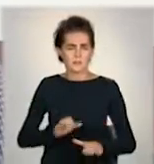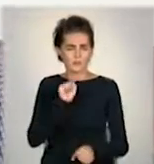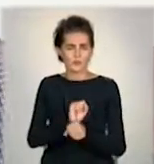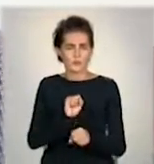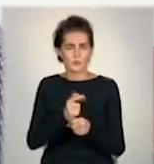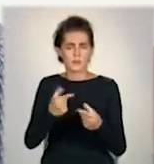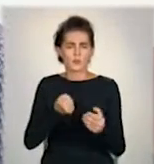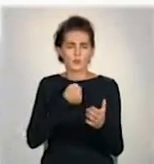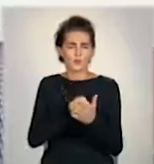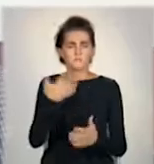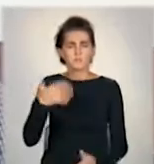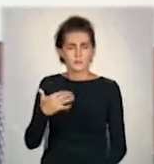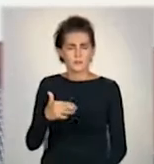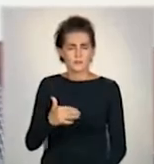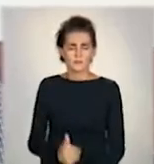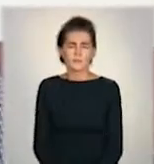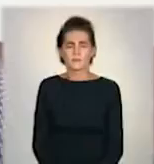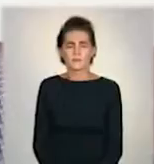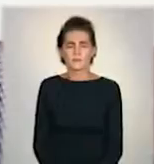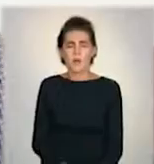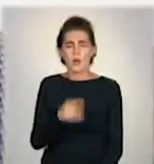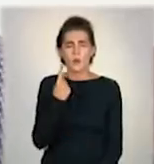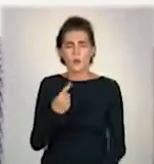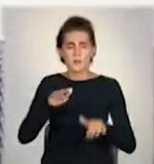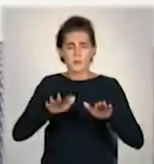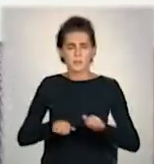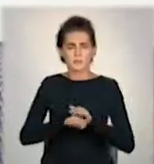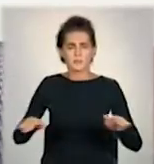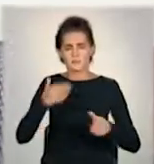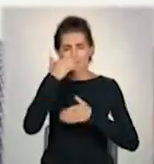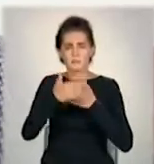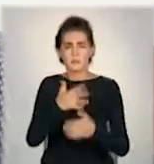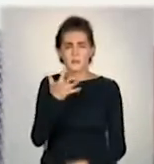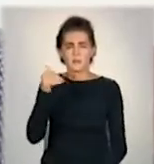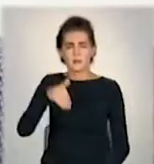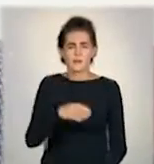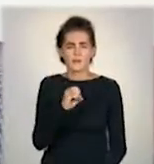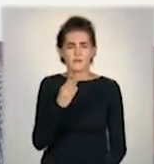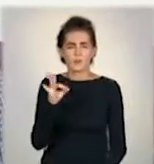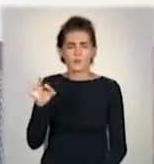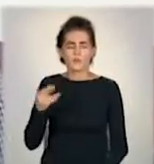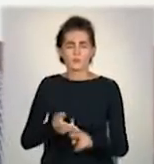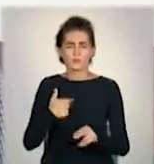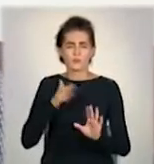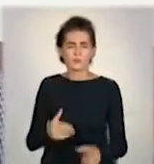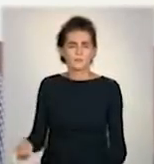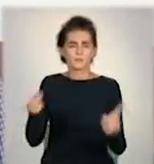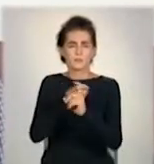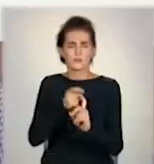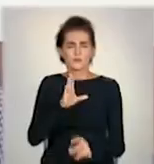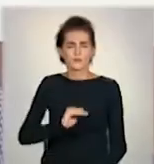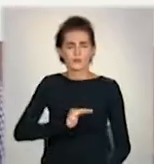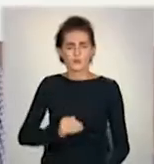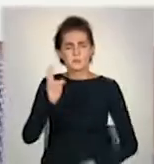До 50. Один паркомат, він коштує приблизно 5 тисяч євро. Тому ми будемо залучати приватні підприємства